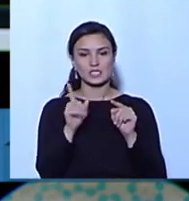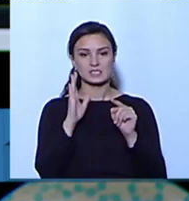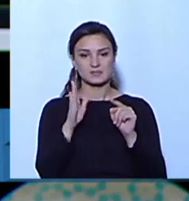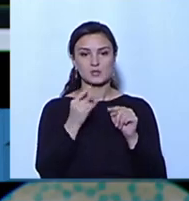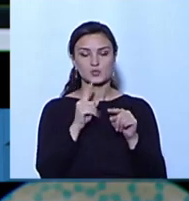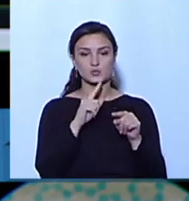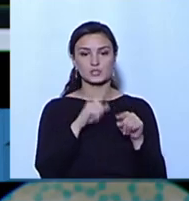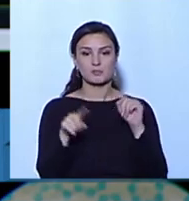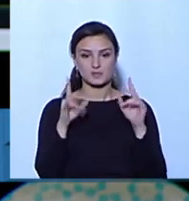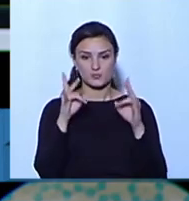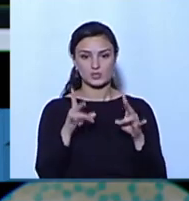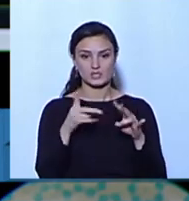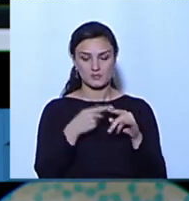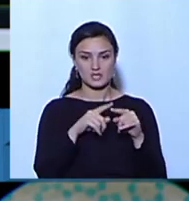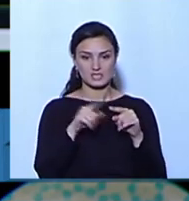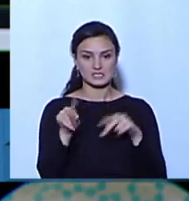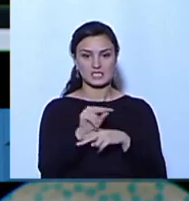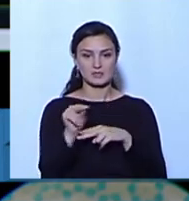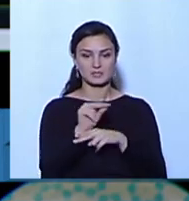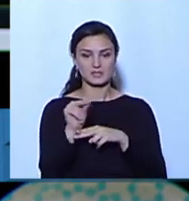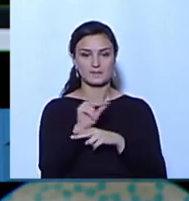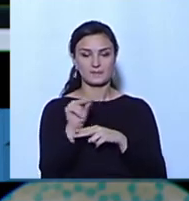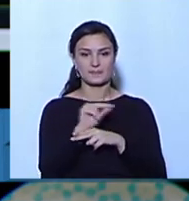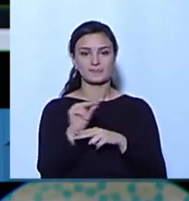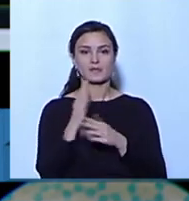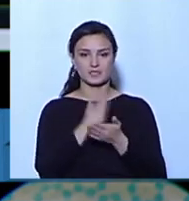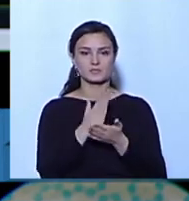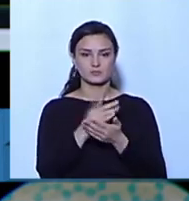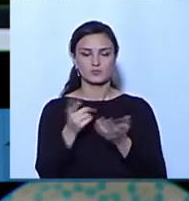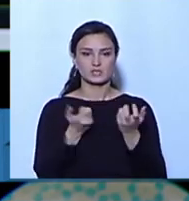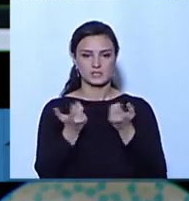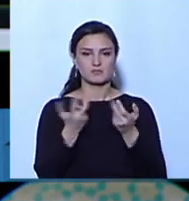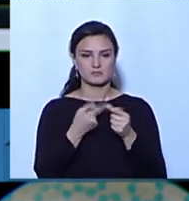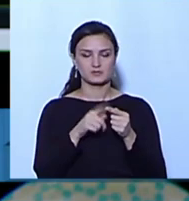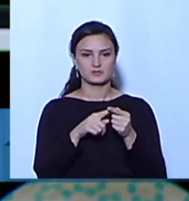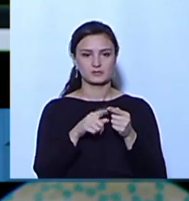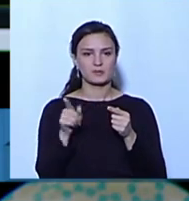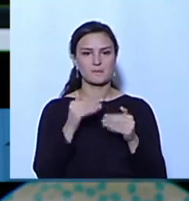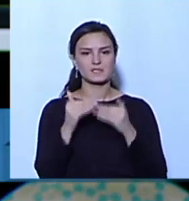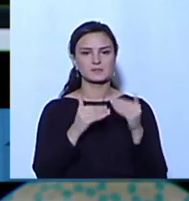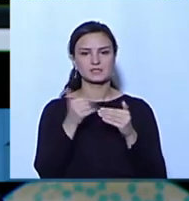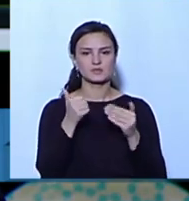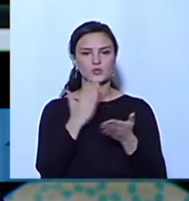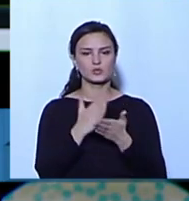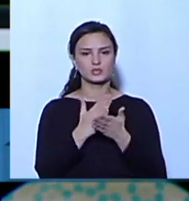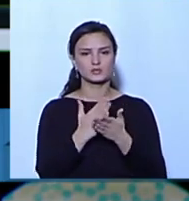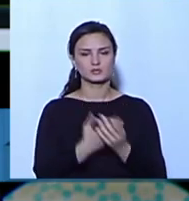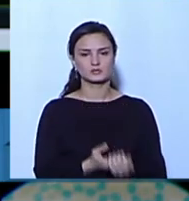უფრო სწრაფად მოხდება, ესე ვთქვათ, ეს თერაპია არის მონაცემები, რომ ის შესაძლებელია ეფექტი. პერსპექტივა როგორია? ეხა